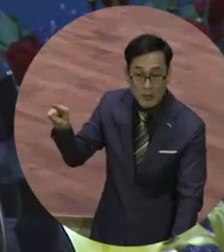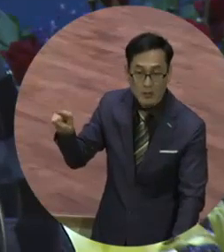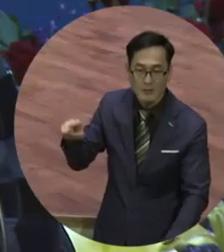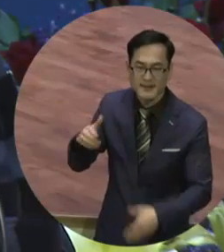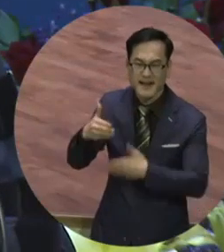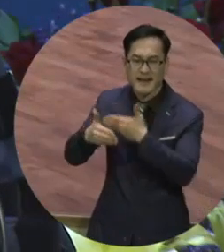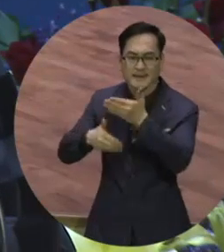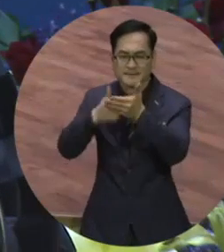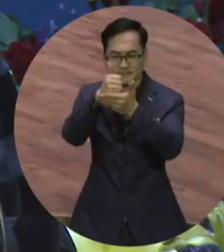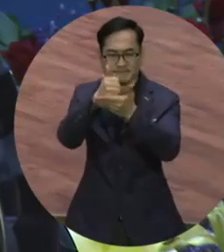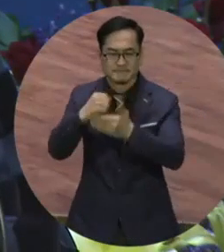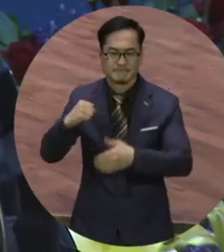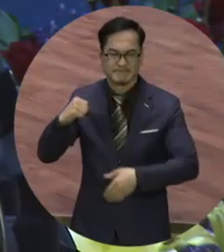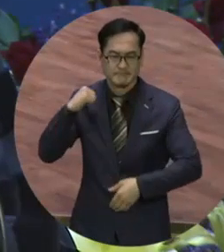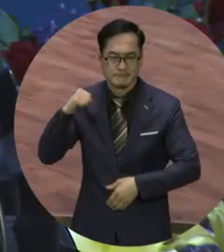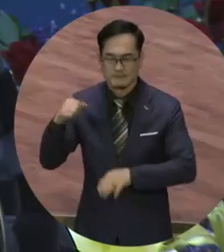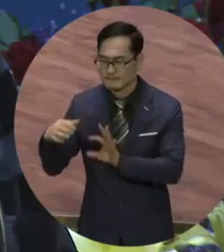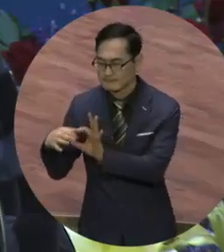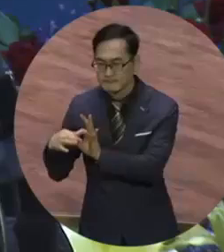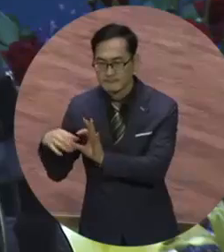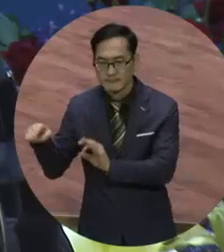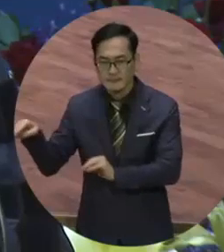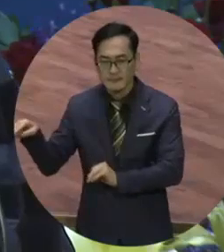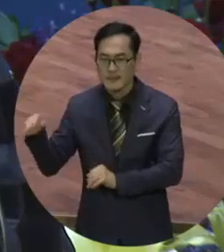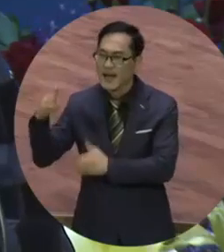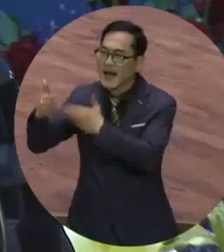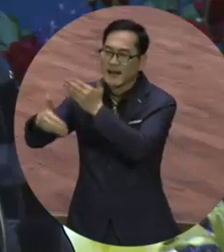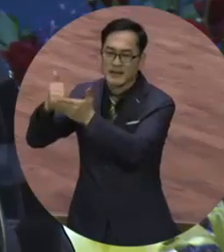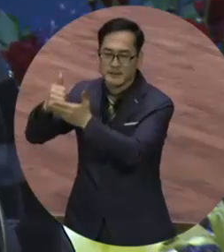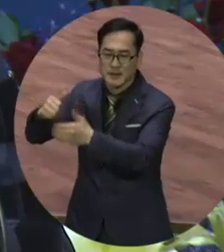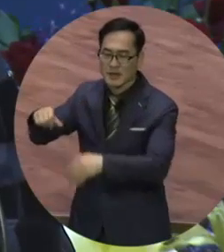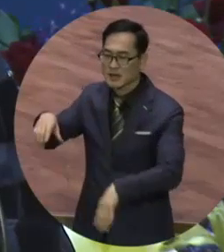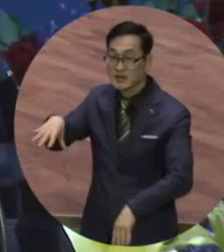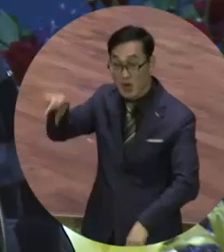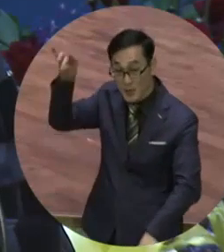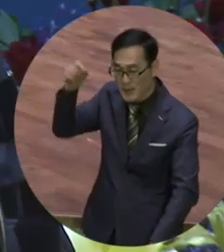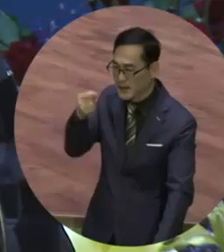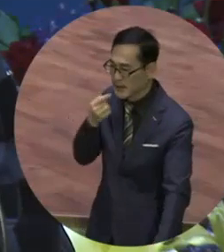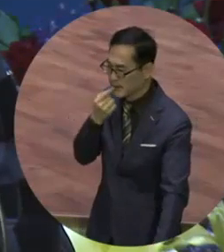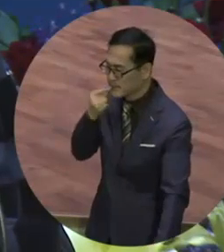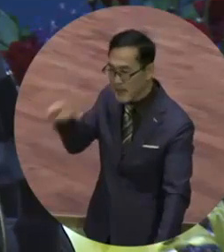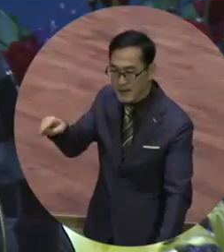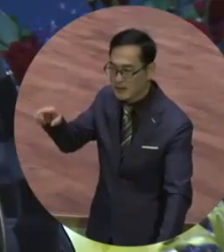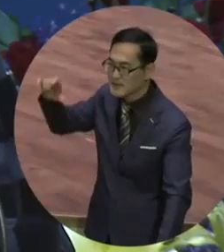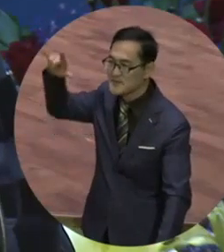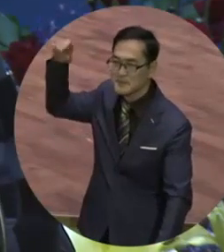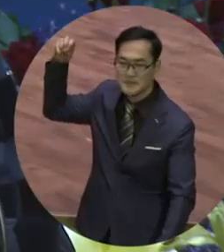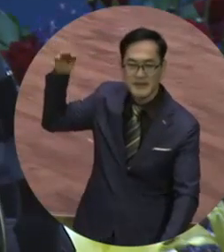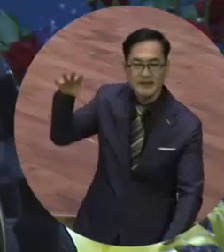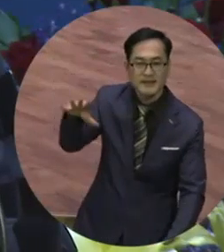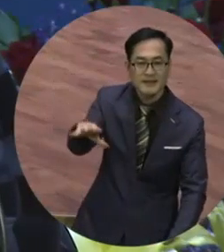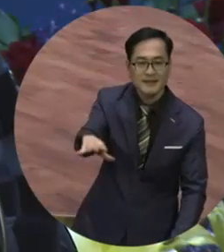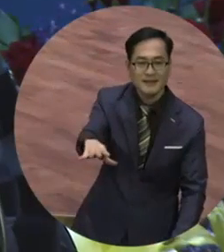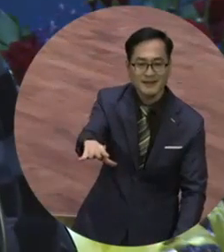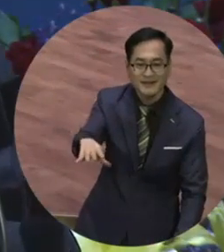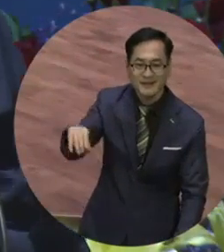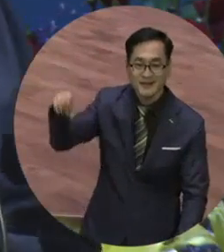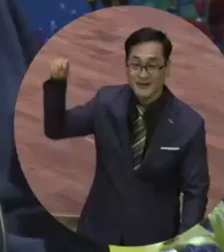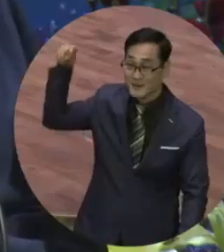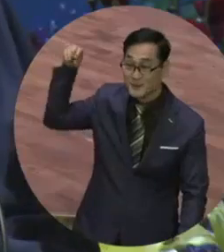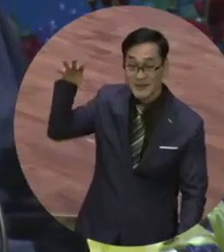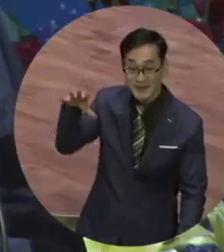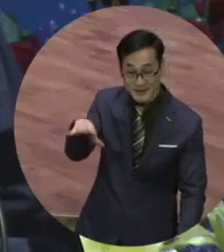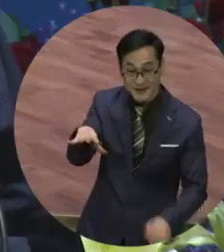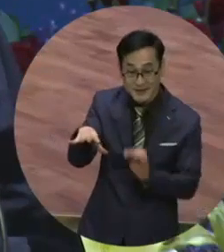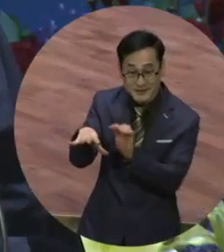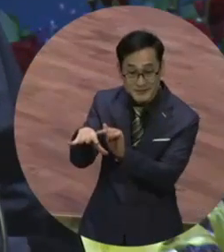태초에 시작된 빛이에요. 빛. 빛이 해를 비추고 있어요. 그 빛이 누군지 아십니까? 그리스도예요.